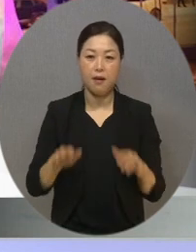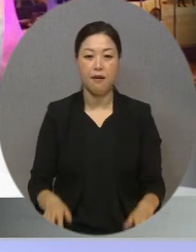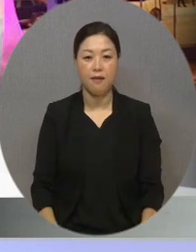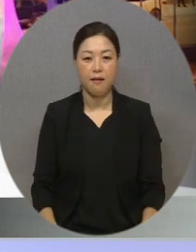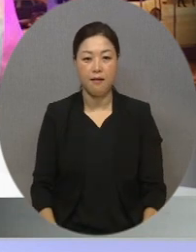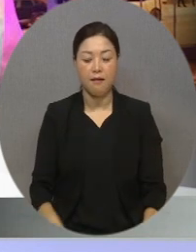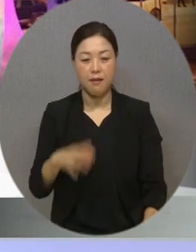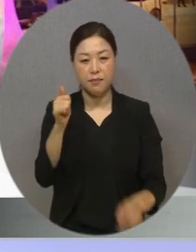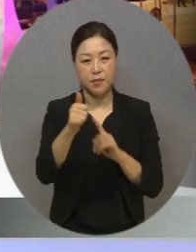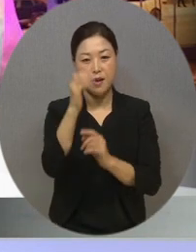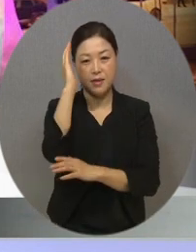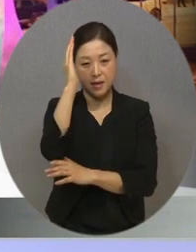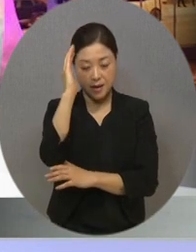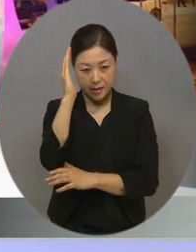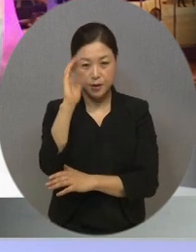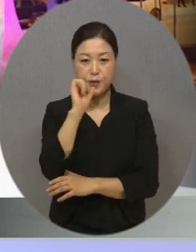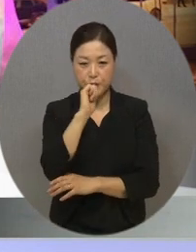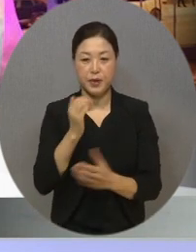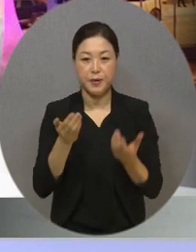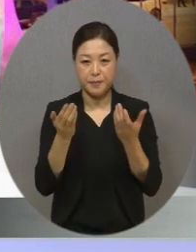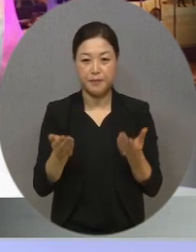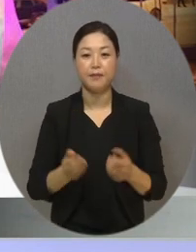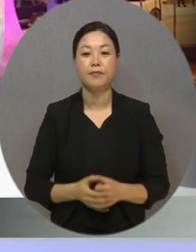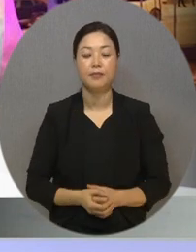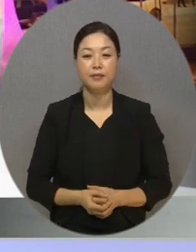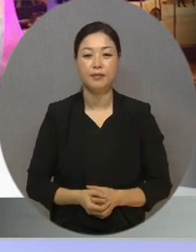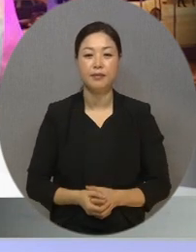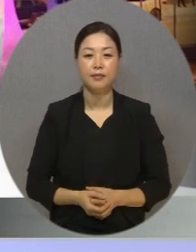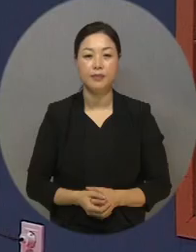그의 이야기를 박성용 기자가 담아왔습니다.